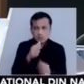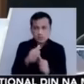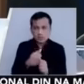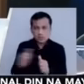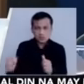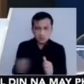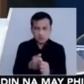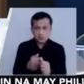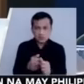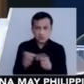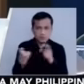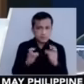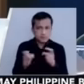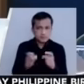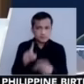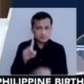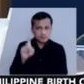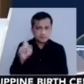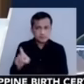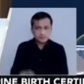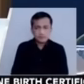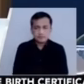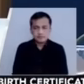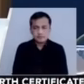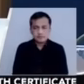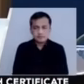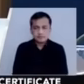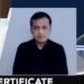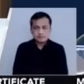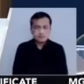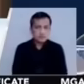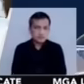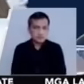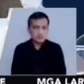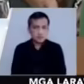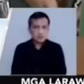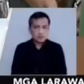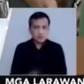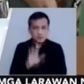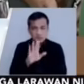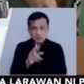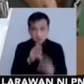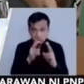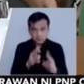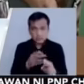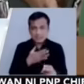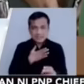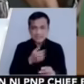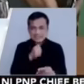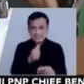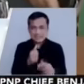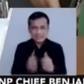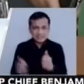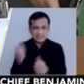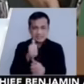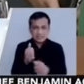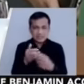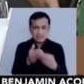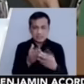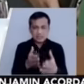na ito your honor hindi pa ako mastermind makasabi ko po Isa po akong